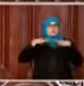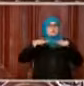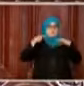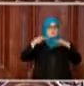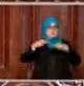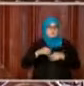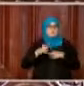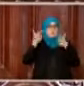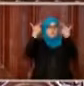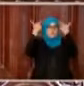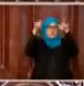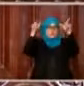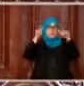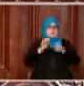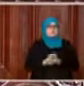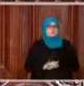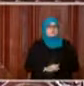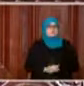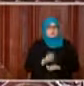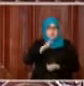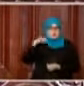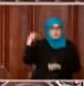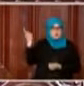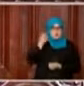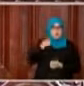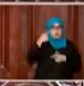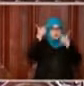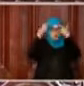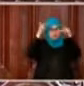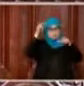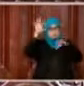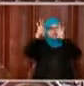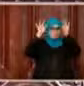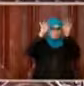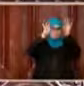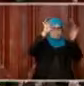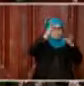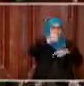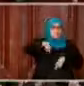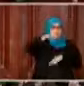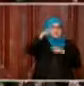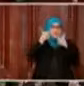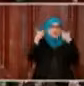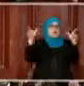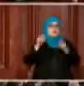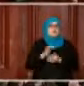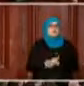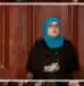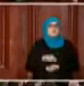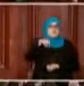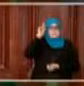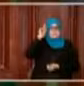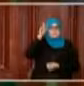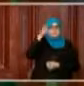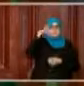الكل حر في قناعاته واختياراته، ولكن مرافق